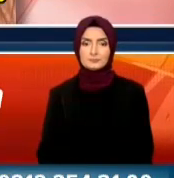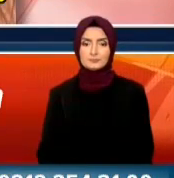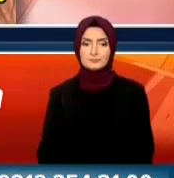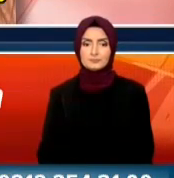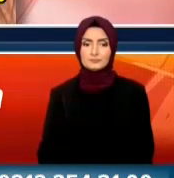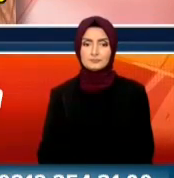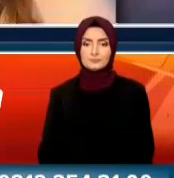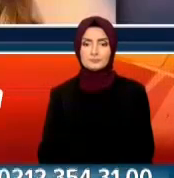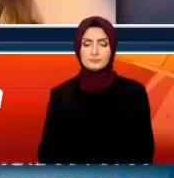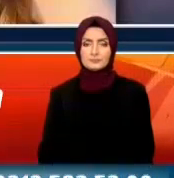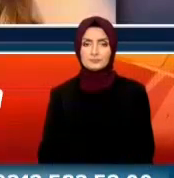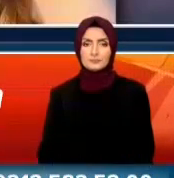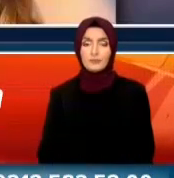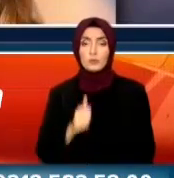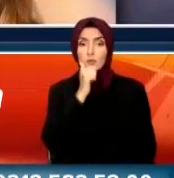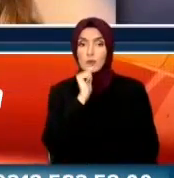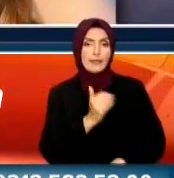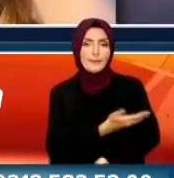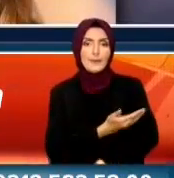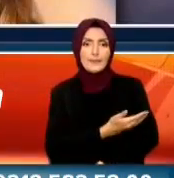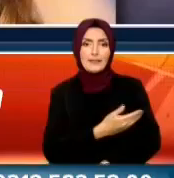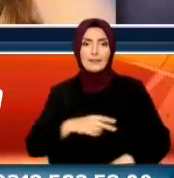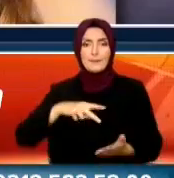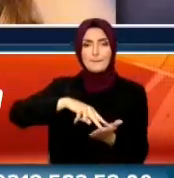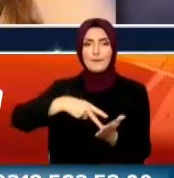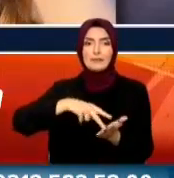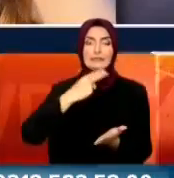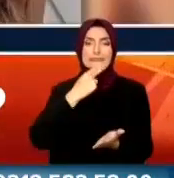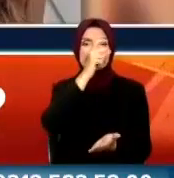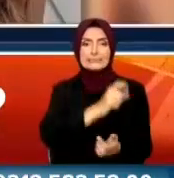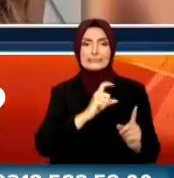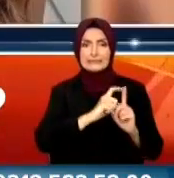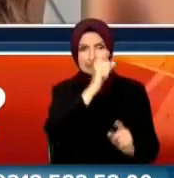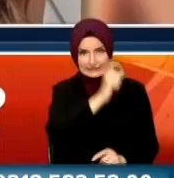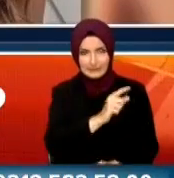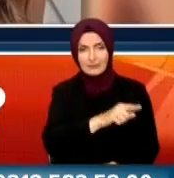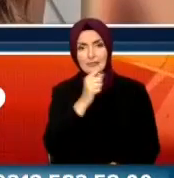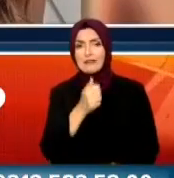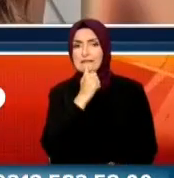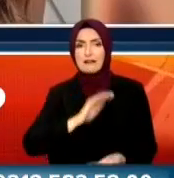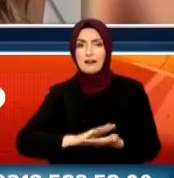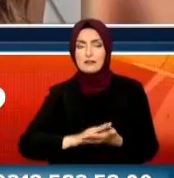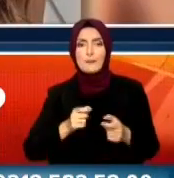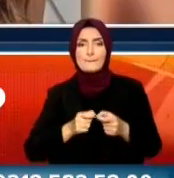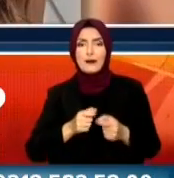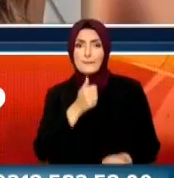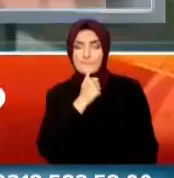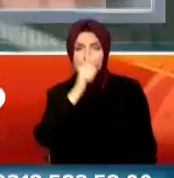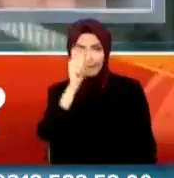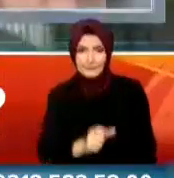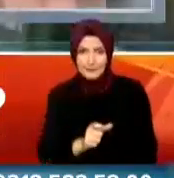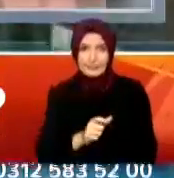hayatta kadına el kaldırmam ve Ukraynalı manken Darya Kirilyuk ve erkek arkadaşı Baran Güneş İzmir Çeşme'de tatil yapıyordu.